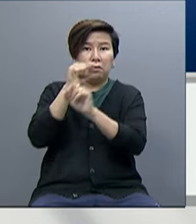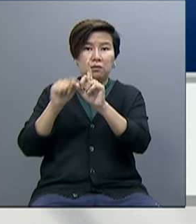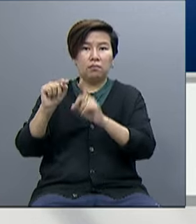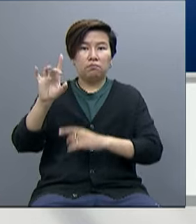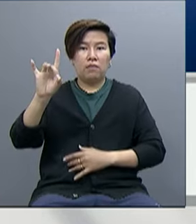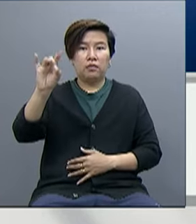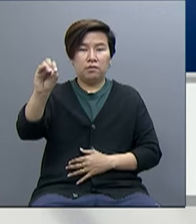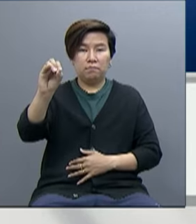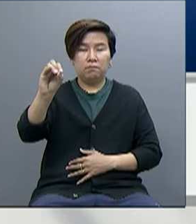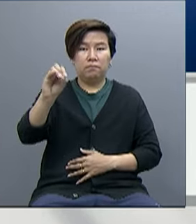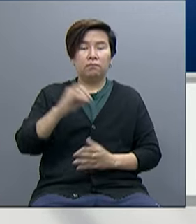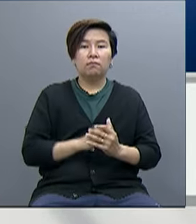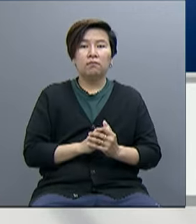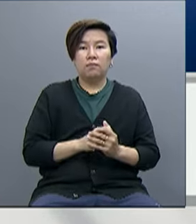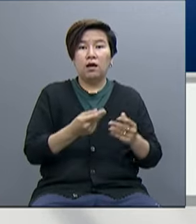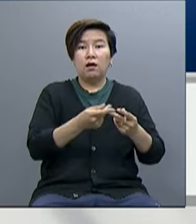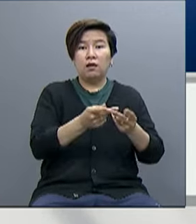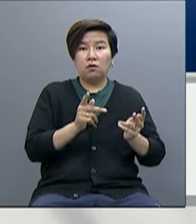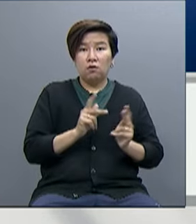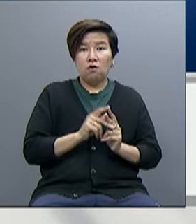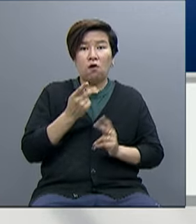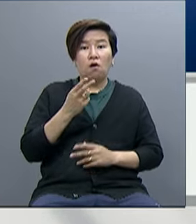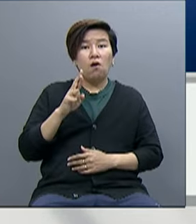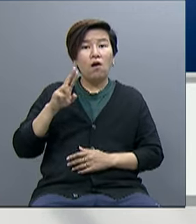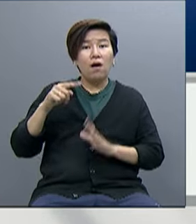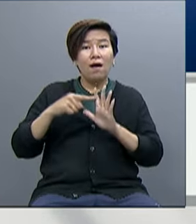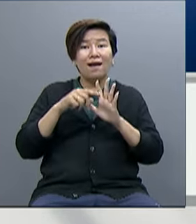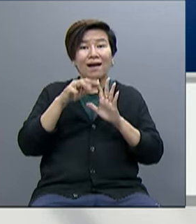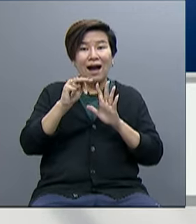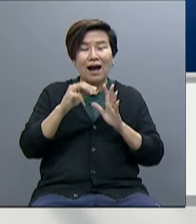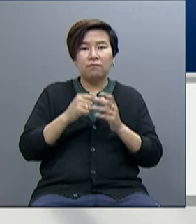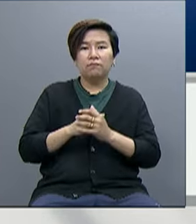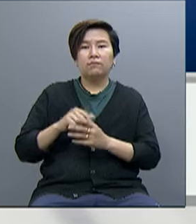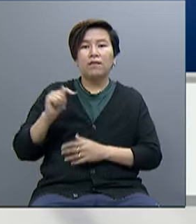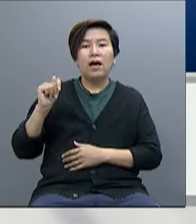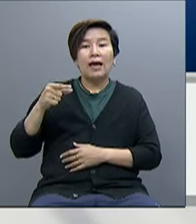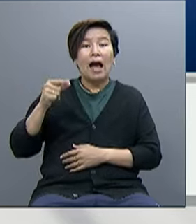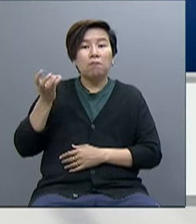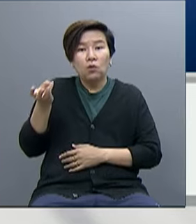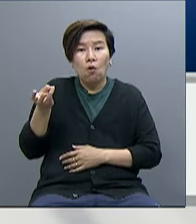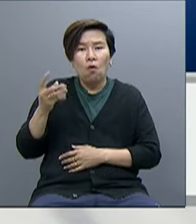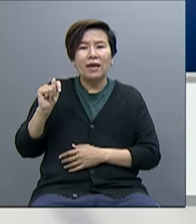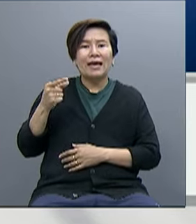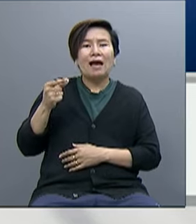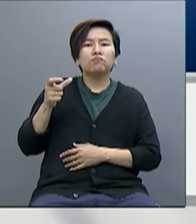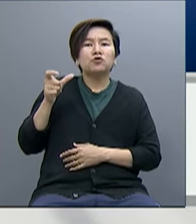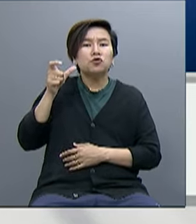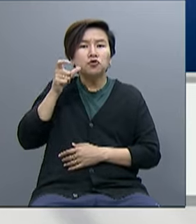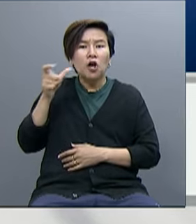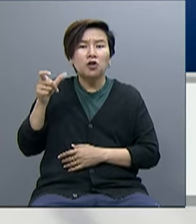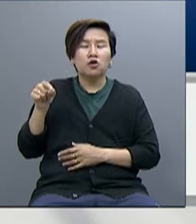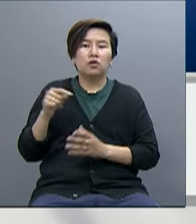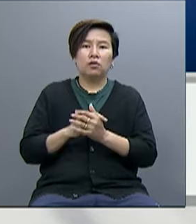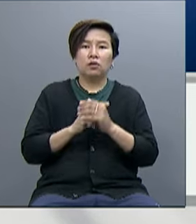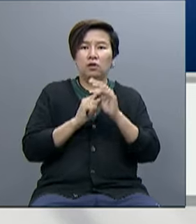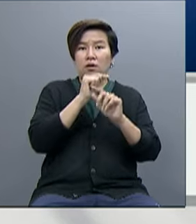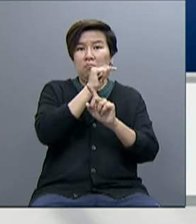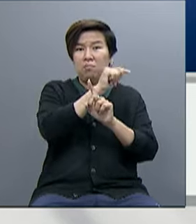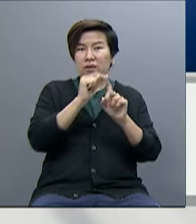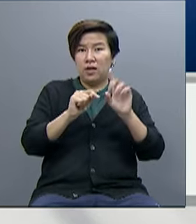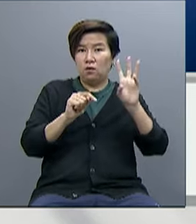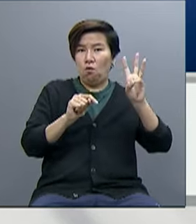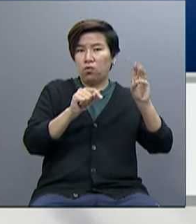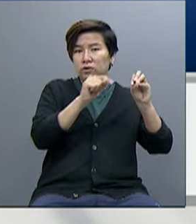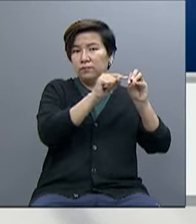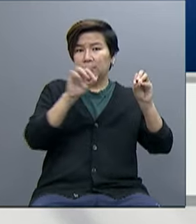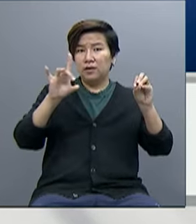หมู่เกาะชุมพรทั้งที่เกาะครามเกาะง่ามน้อยและเกาะง่ามใหญ่ฟอกขาวตั้งแต่ระดับ 60-80 perนะ